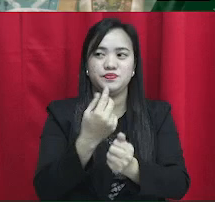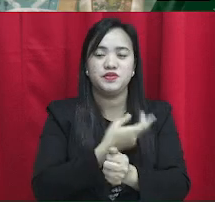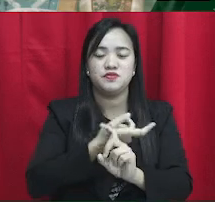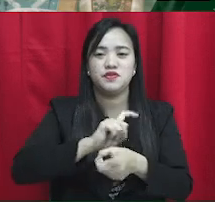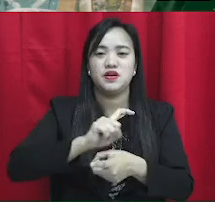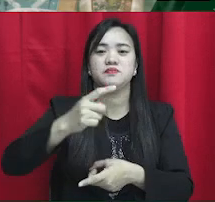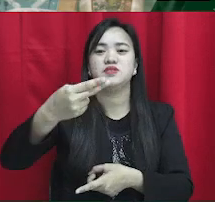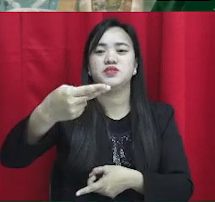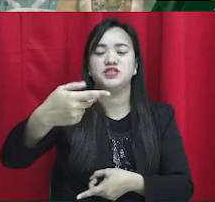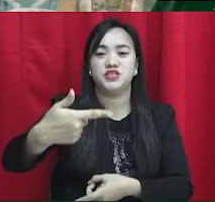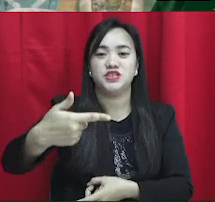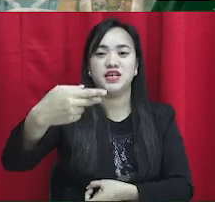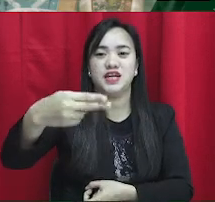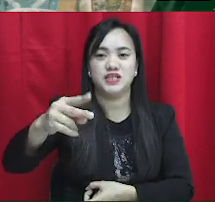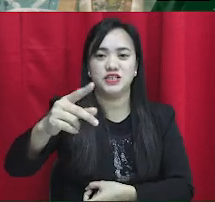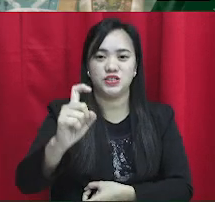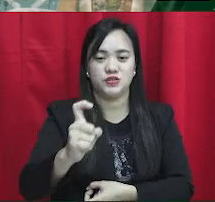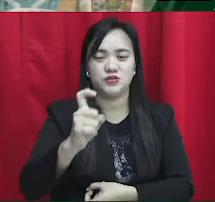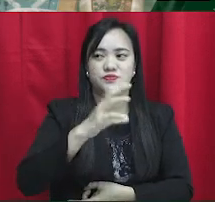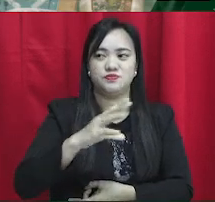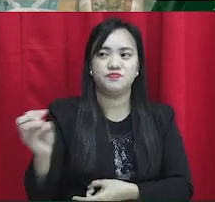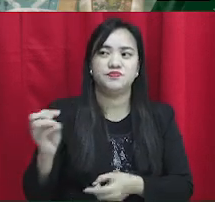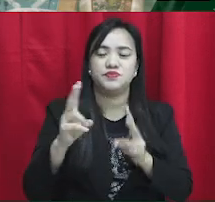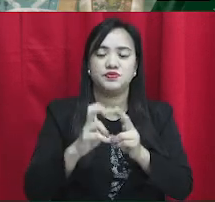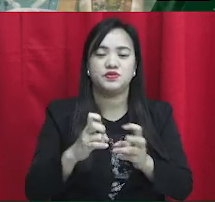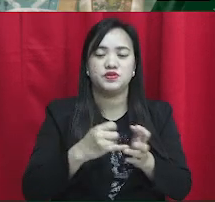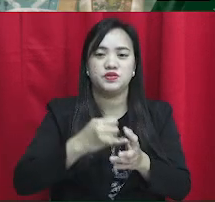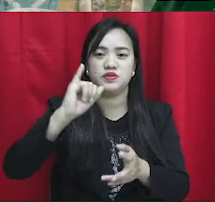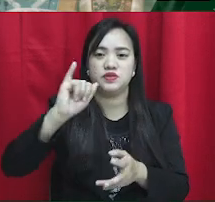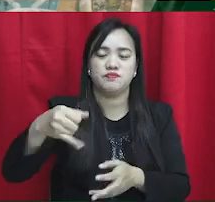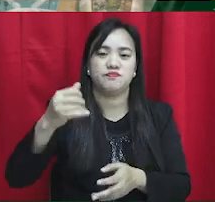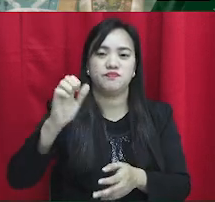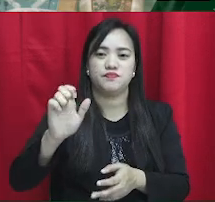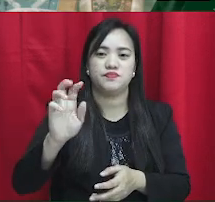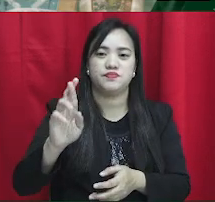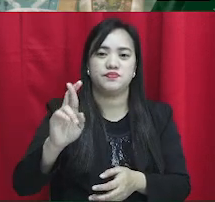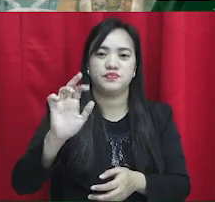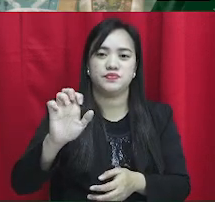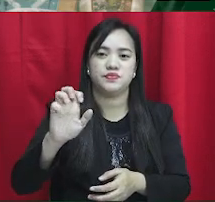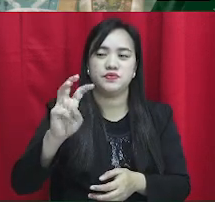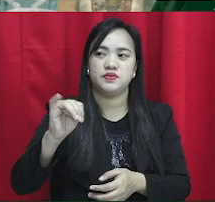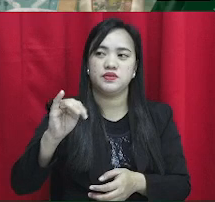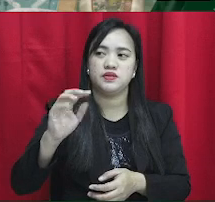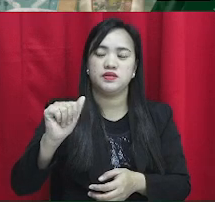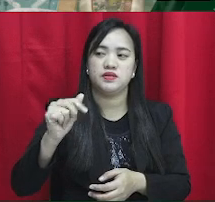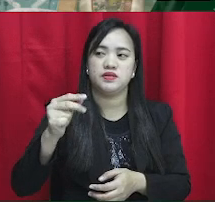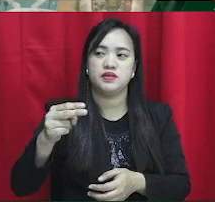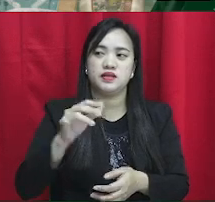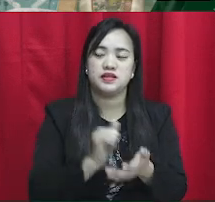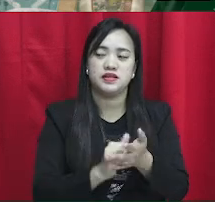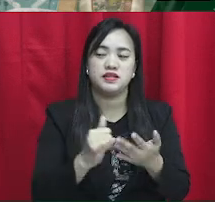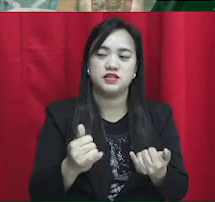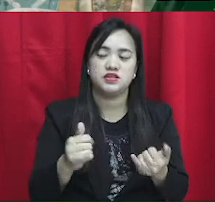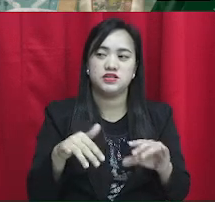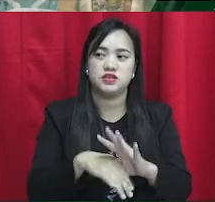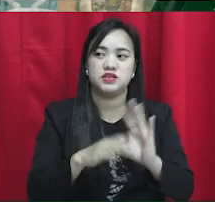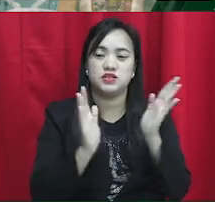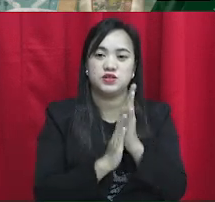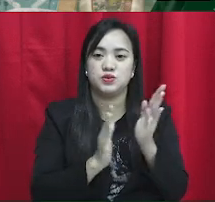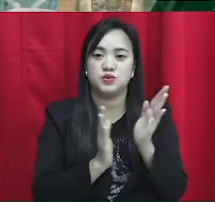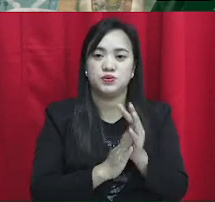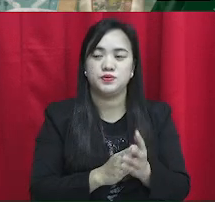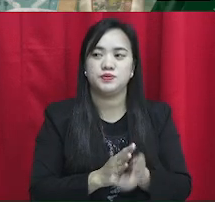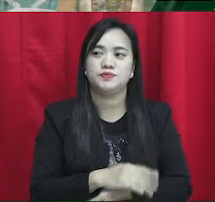GHQ. Amen! And syempre kay Jeremiah na dyan sa labas at si JJ na nandun pa rin sa eskwelahan. Di ba tapos